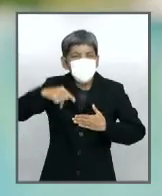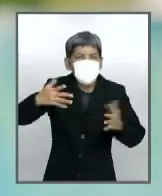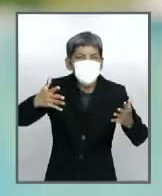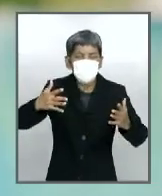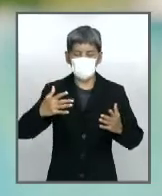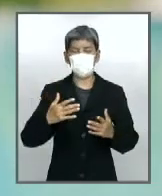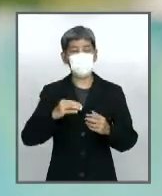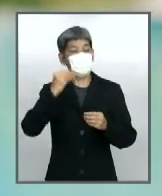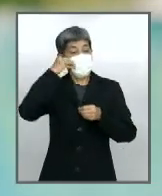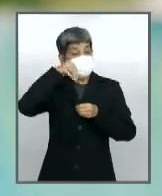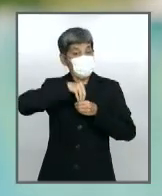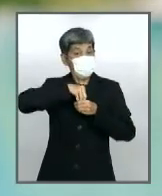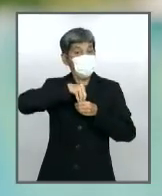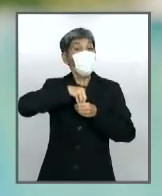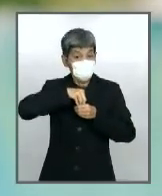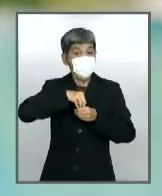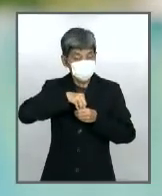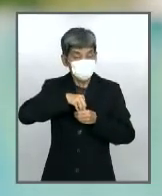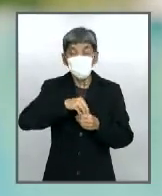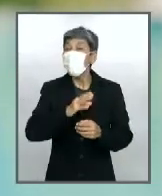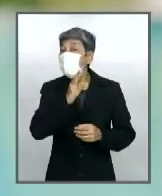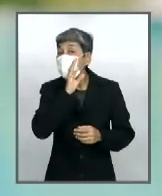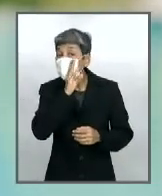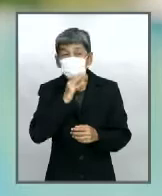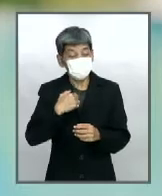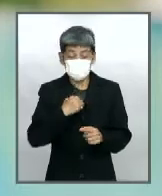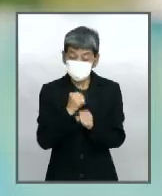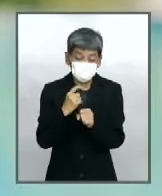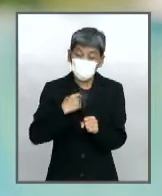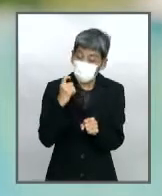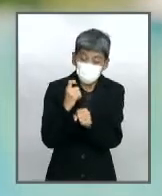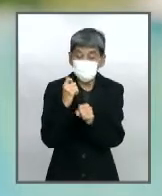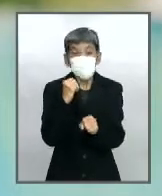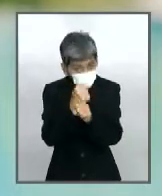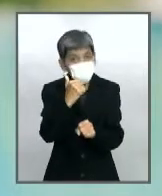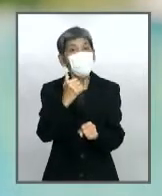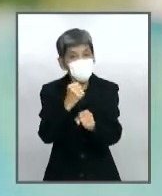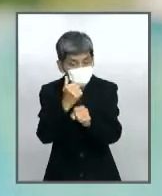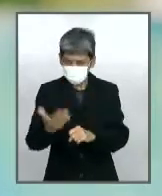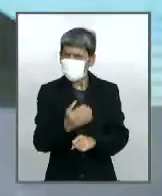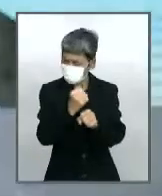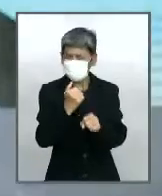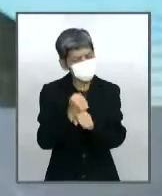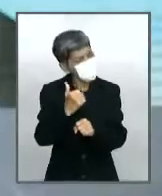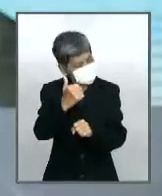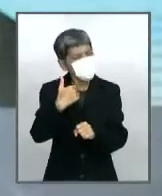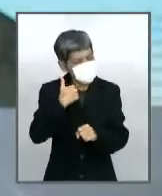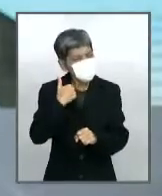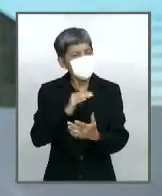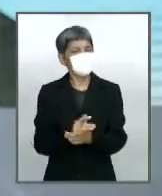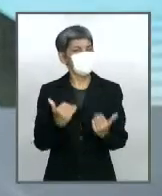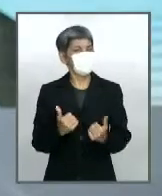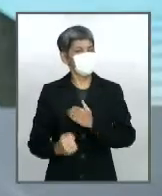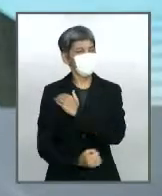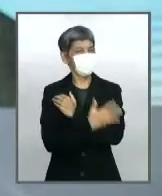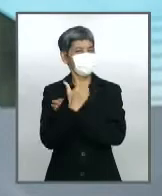ต่พอทุกอย่างมันเป็น from home แล้วอะค่ะอะไรก็ตามที่คิดว่าทำไม่ได้หลายๆอย่างมันทำให้เกิดขึ้นได้แล้วก็ทำได้ดีด้วย